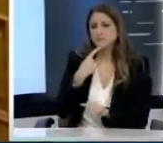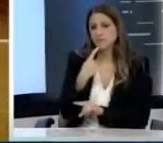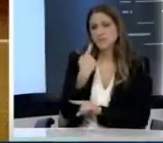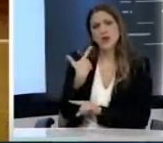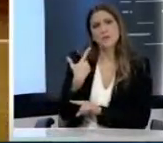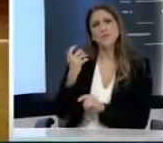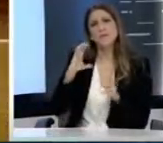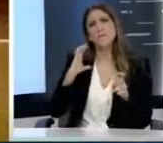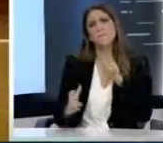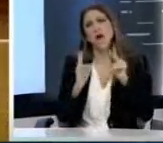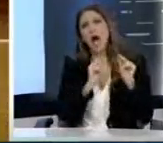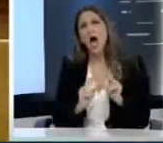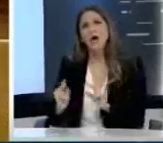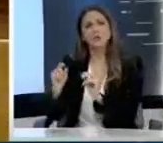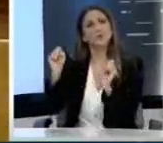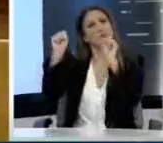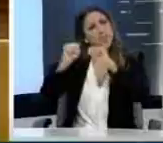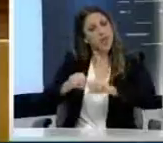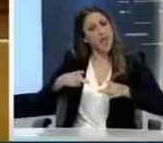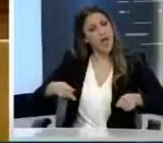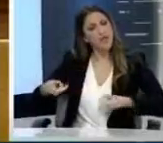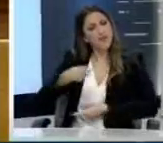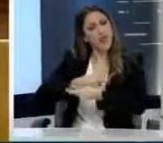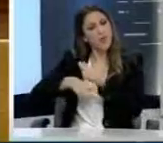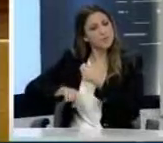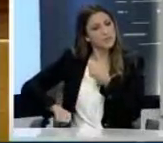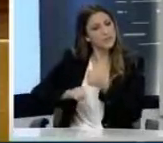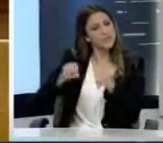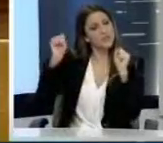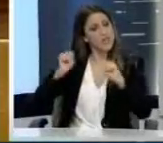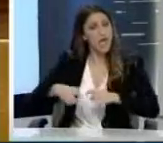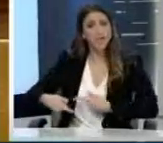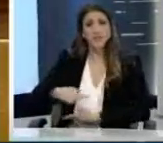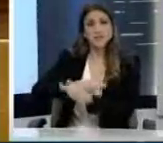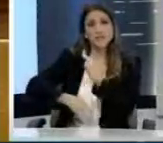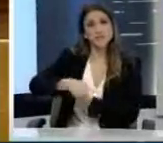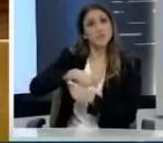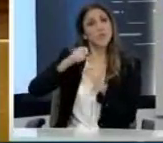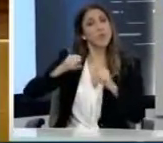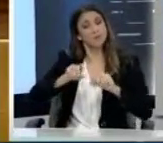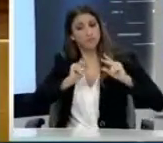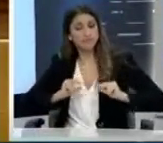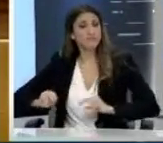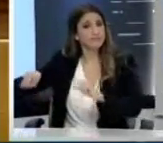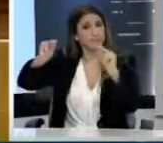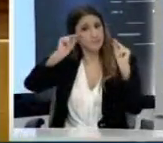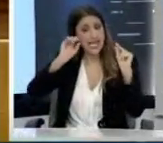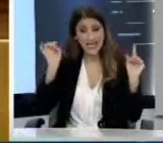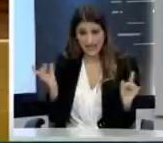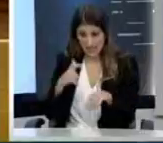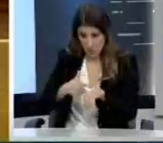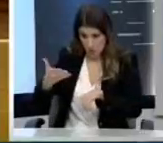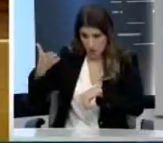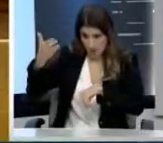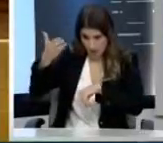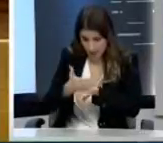με την παγκοσμιοποίηση, τις ελεύθερες αγορές, τη συναλλαγή εμπορίων. Και όταν φτάνει το